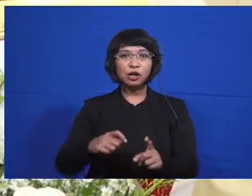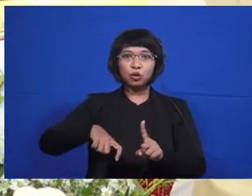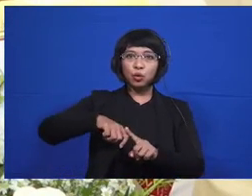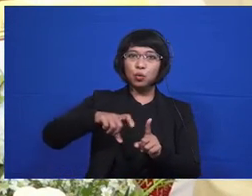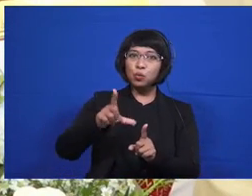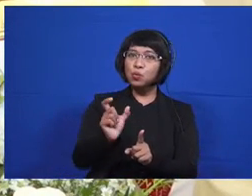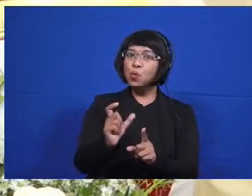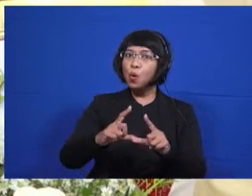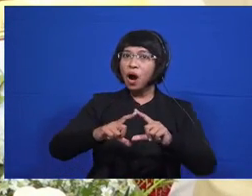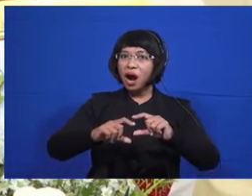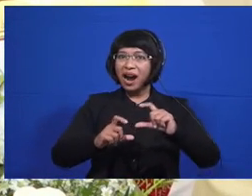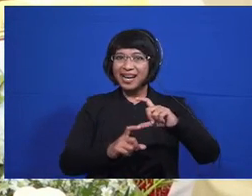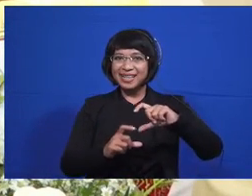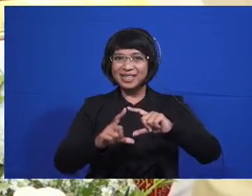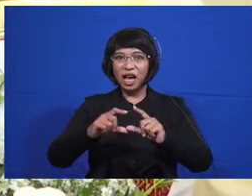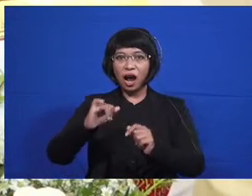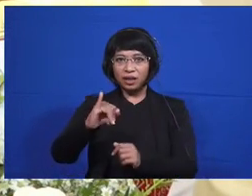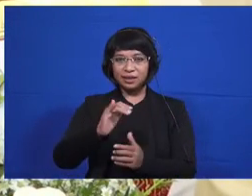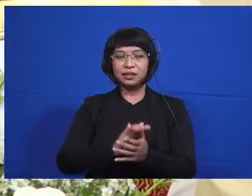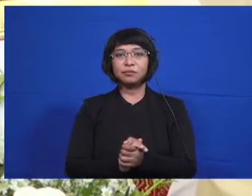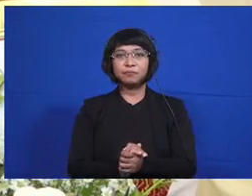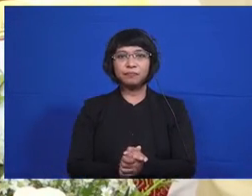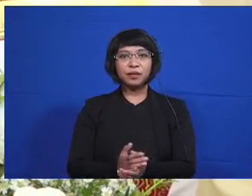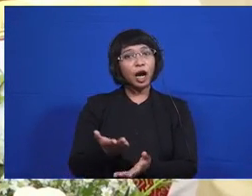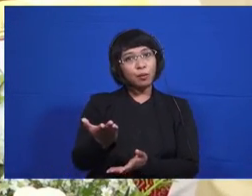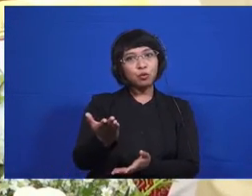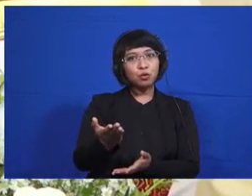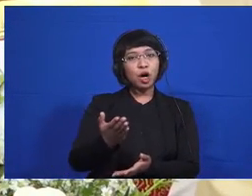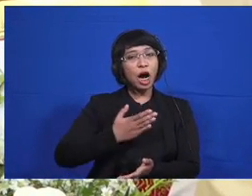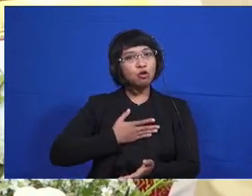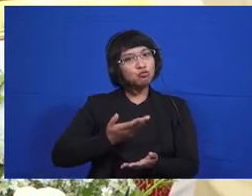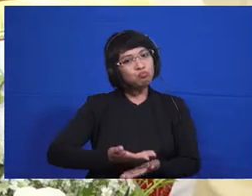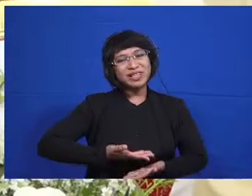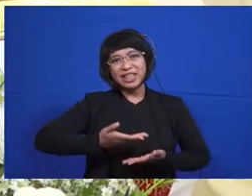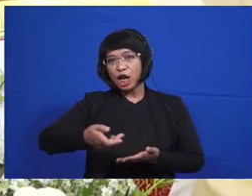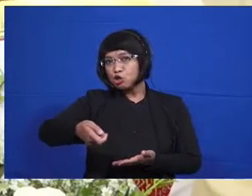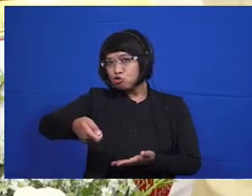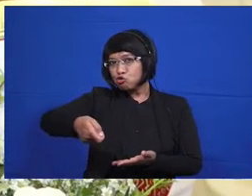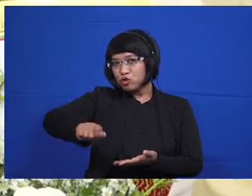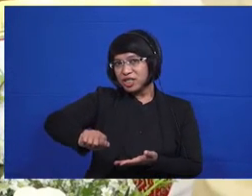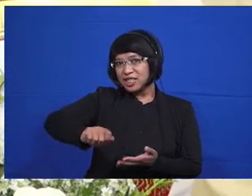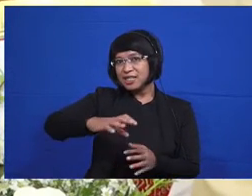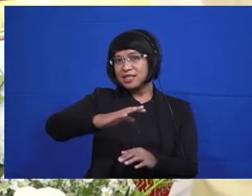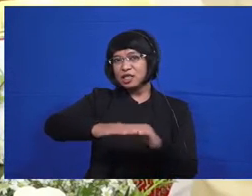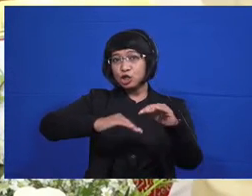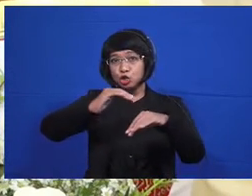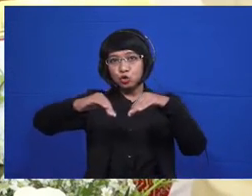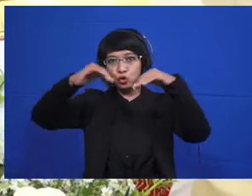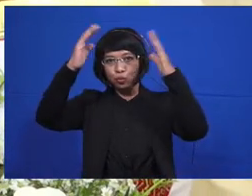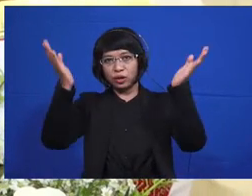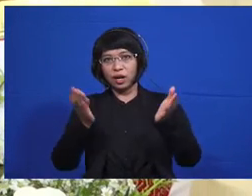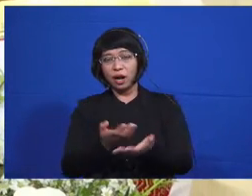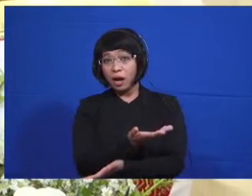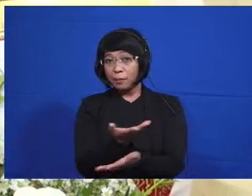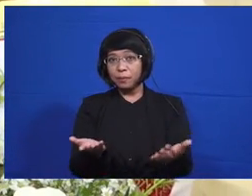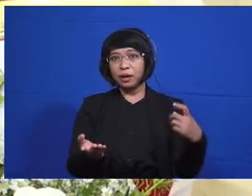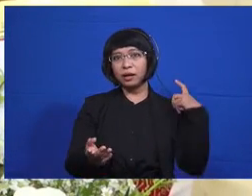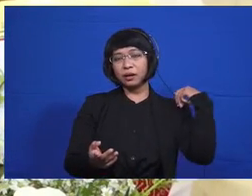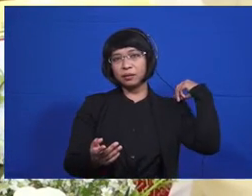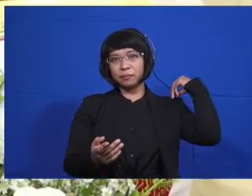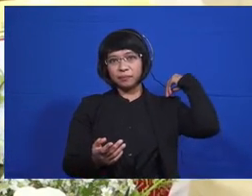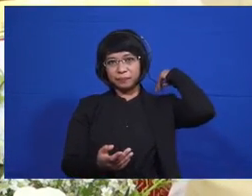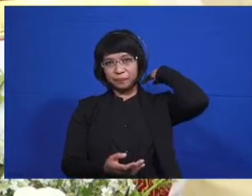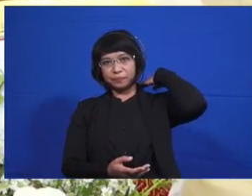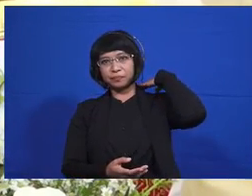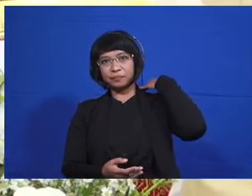Kepadamu akan kuberikan kunci kerajaan surga. Apa yang kau ikat di dunia ini